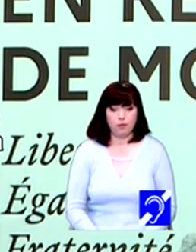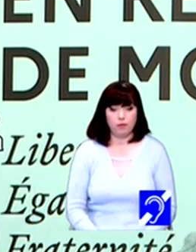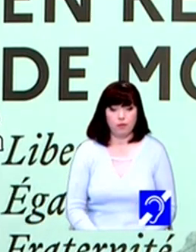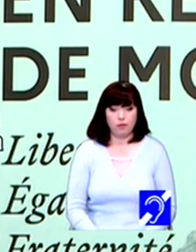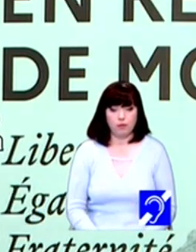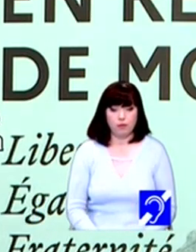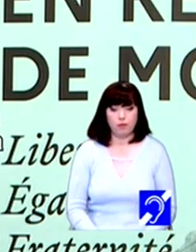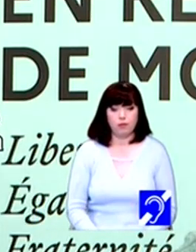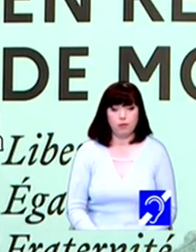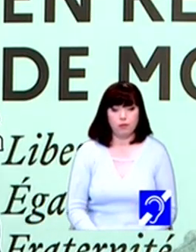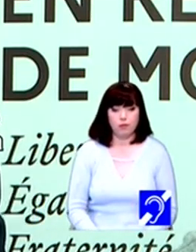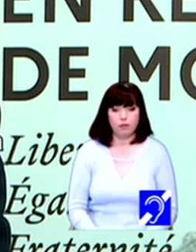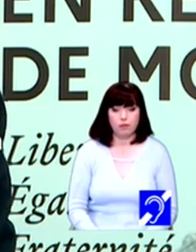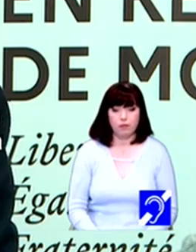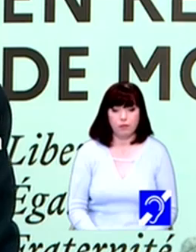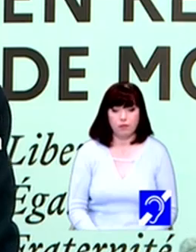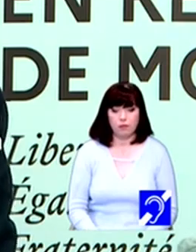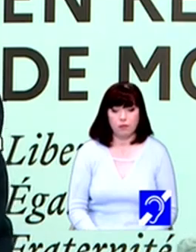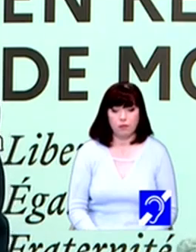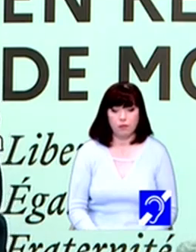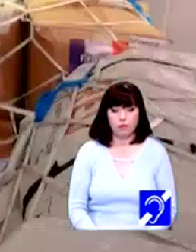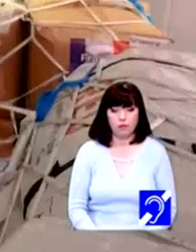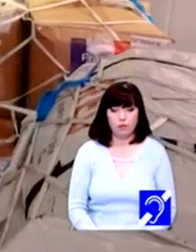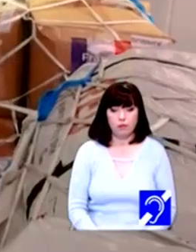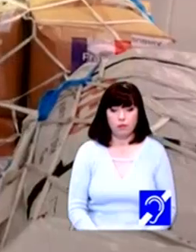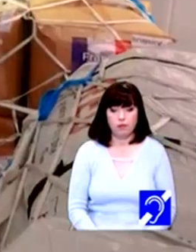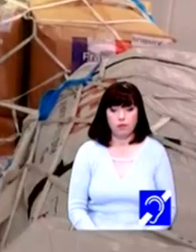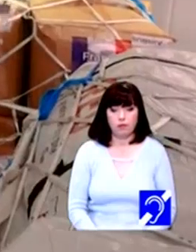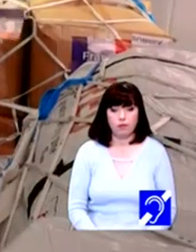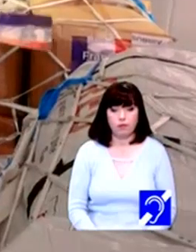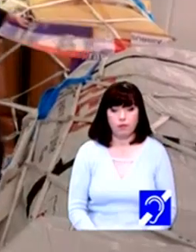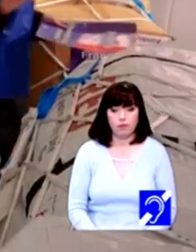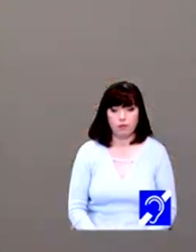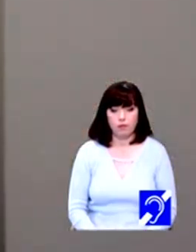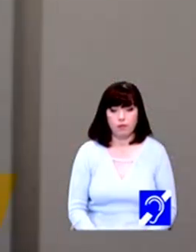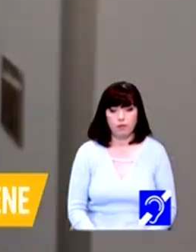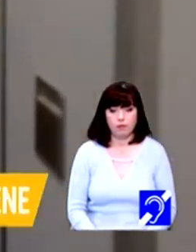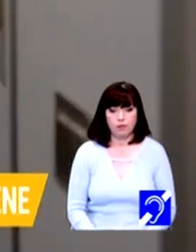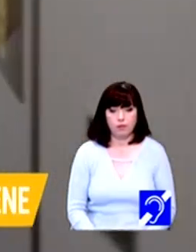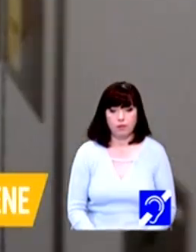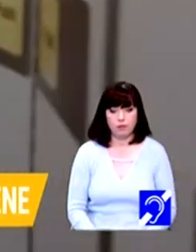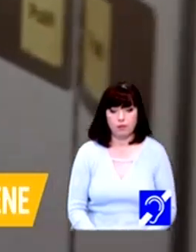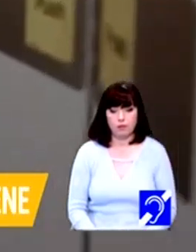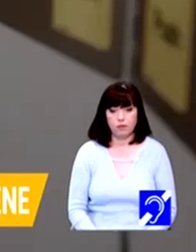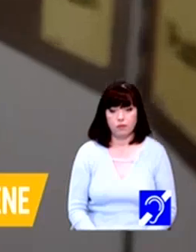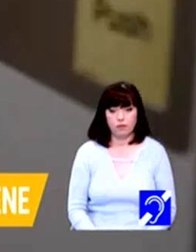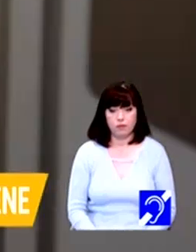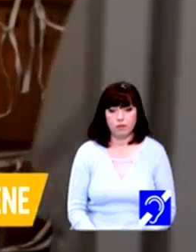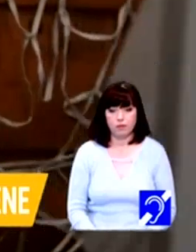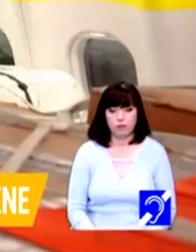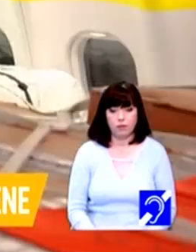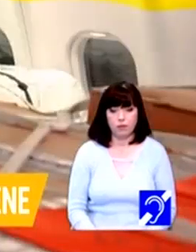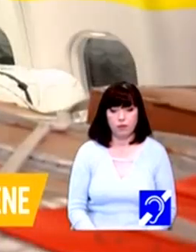have responded in a team spirit to the Moldovan request for civilian protection assistance, namely